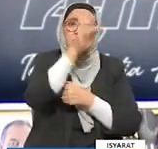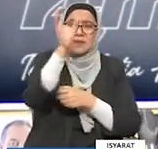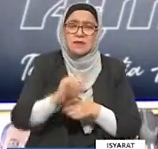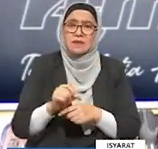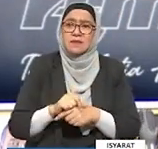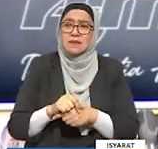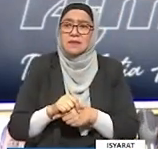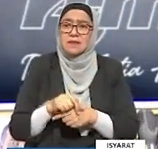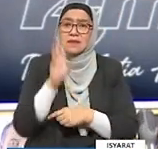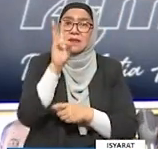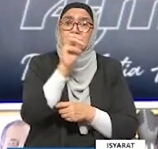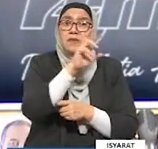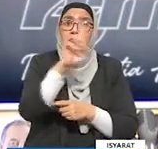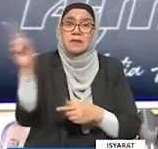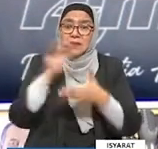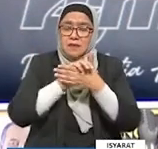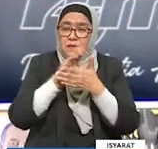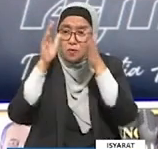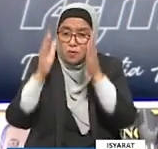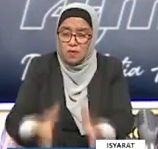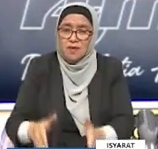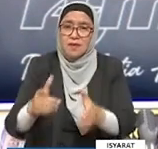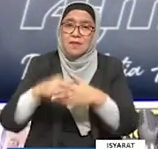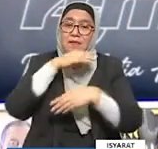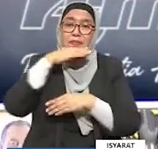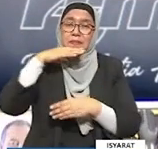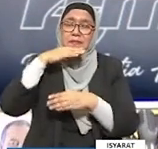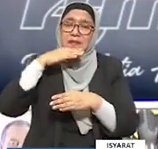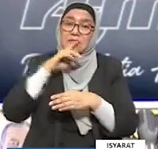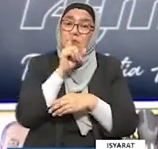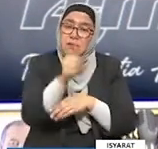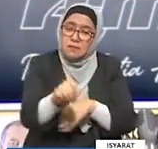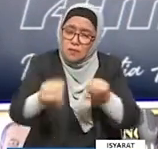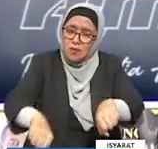60,000 belia yang kita boleh patutnya latih. Apakah